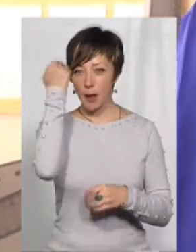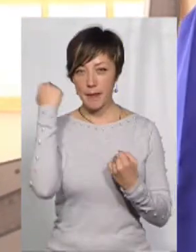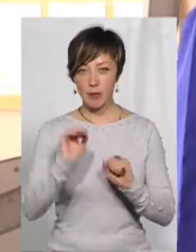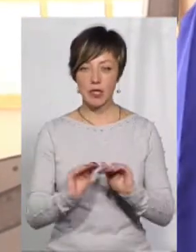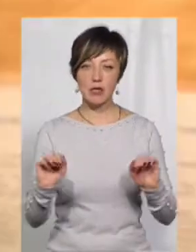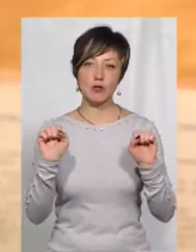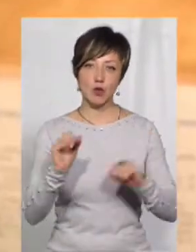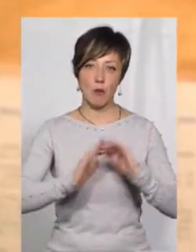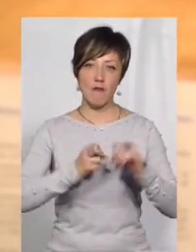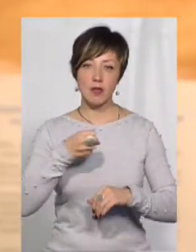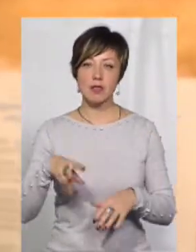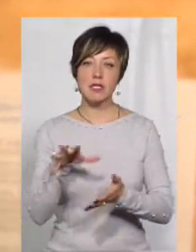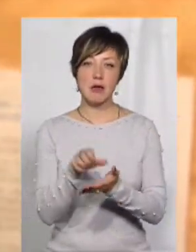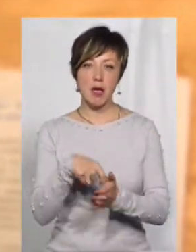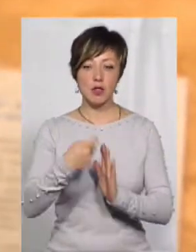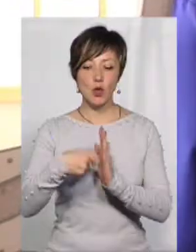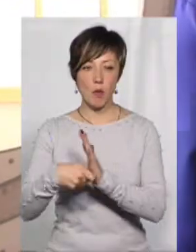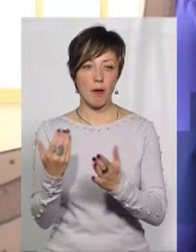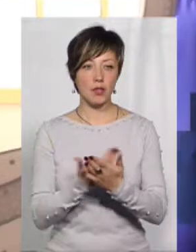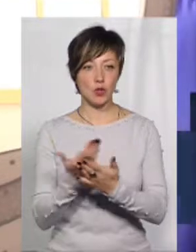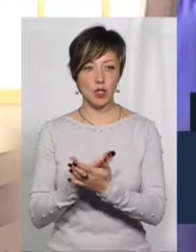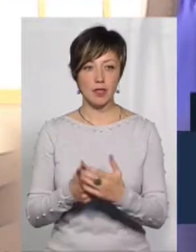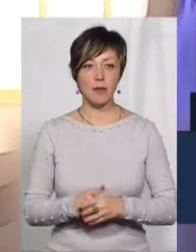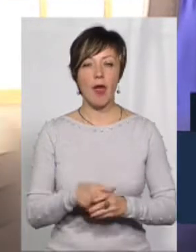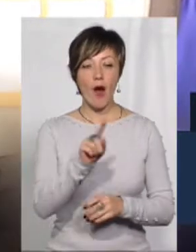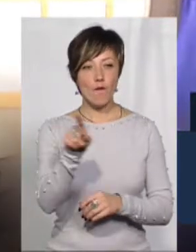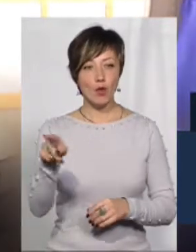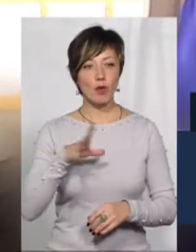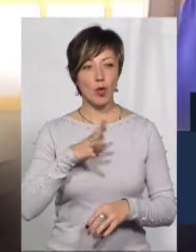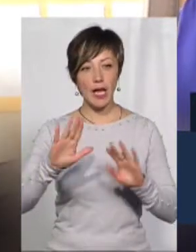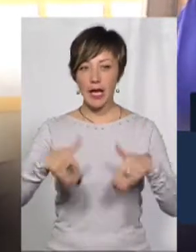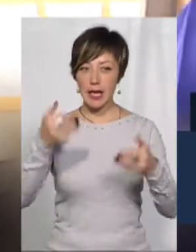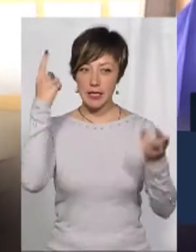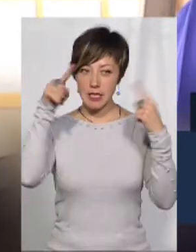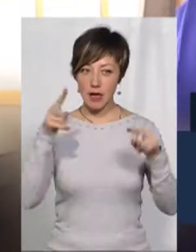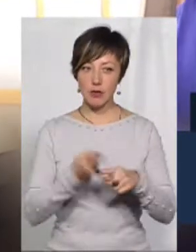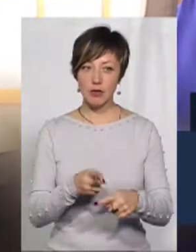учні зможуть професійно займатися зйомками сюжетів. Вони були ініціаторами цієї